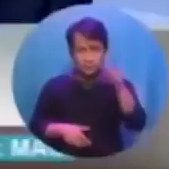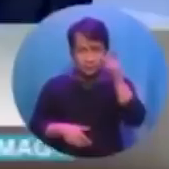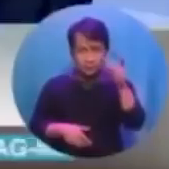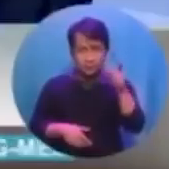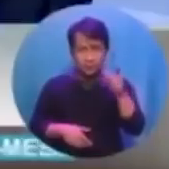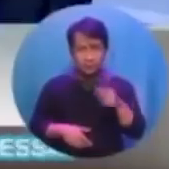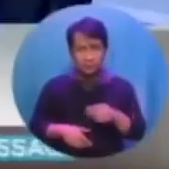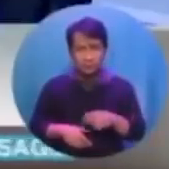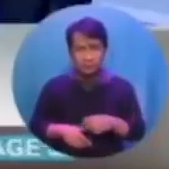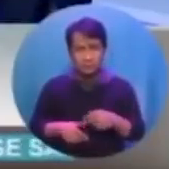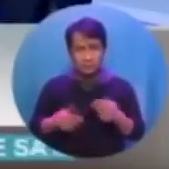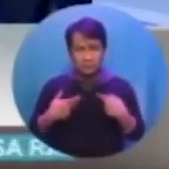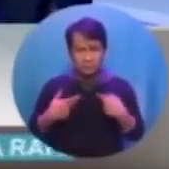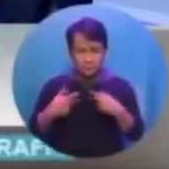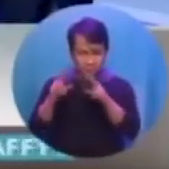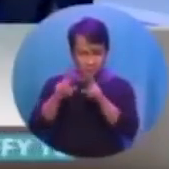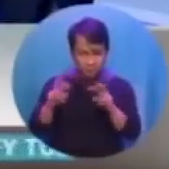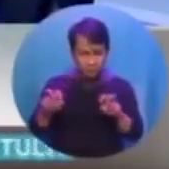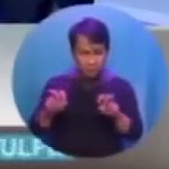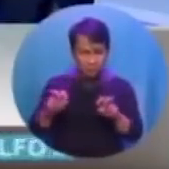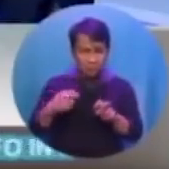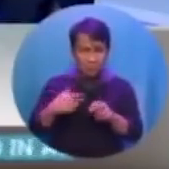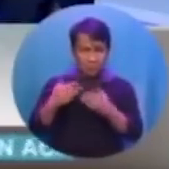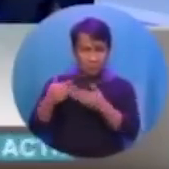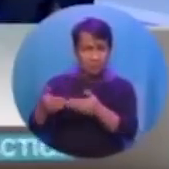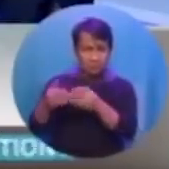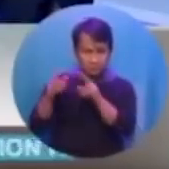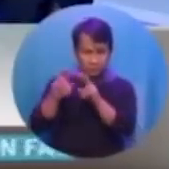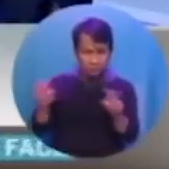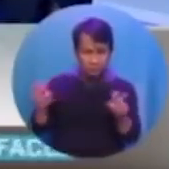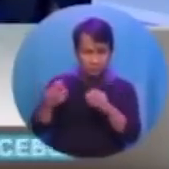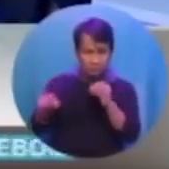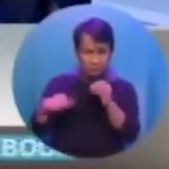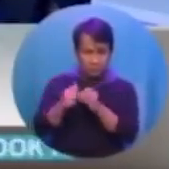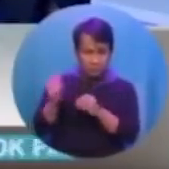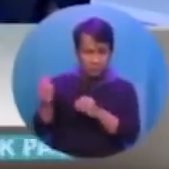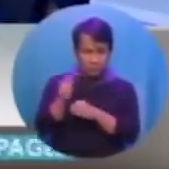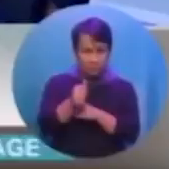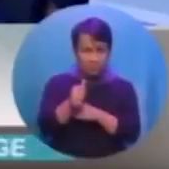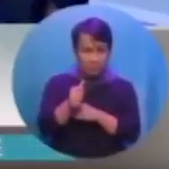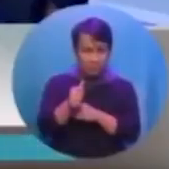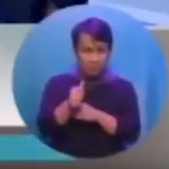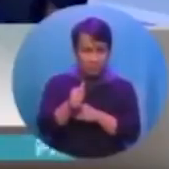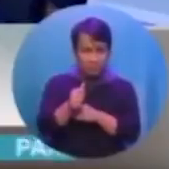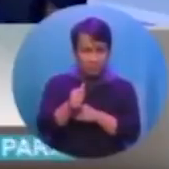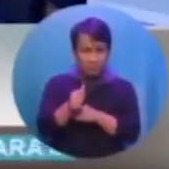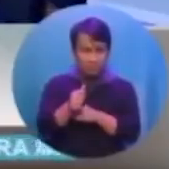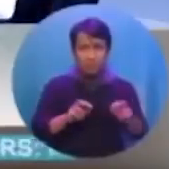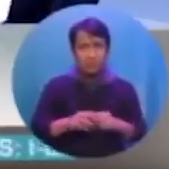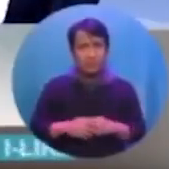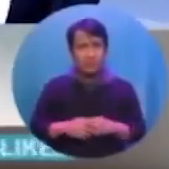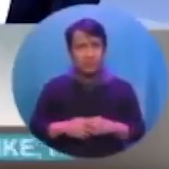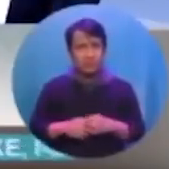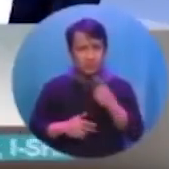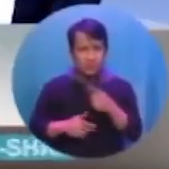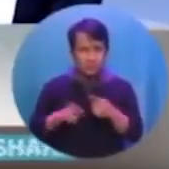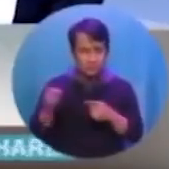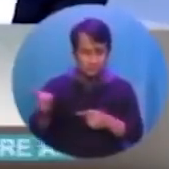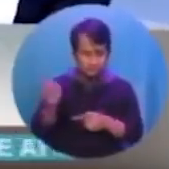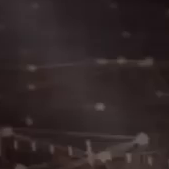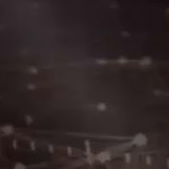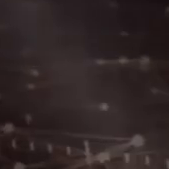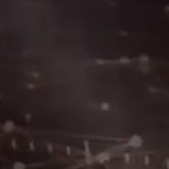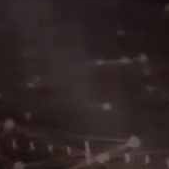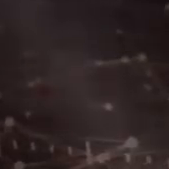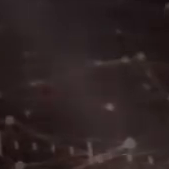Lagman? So, sir, undergoing pa rin ng investigation natin sa kaso ng Lagman, sir. Nakausap nyo na ho ba